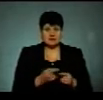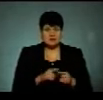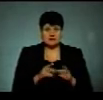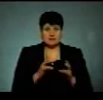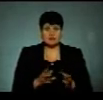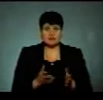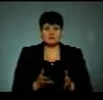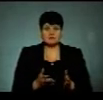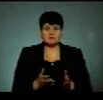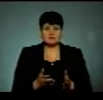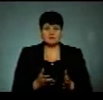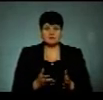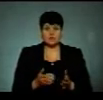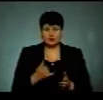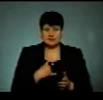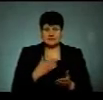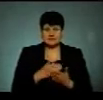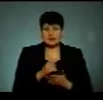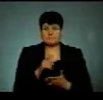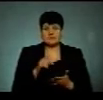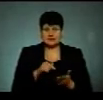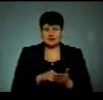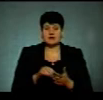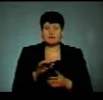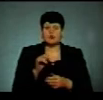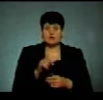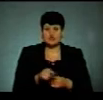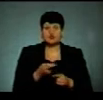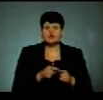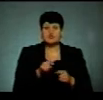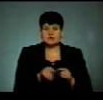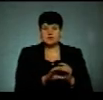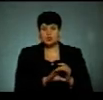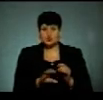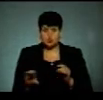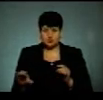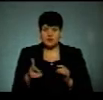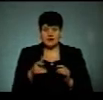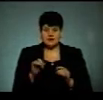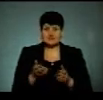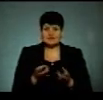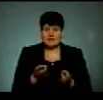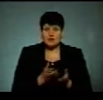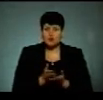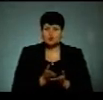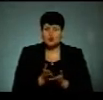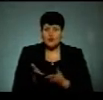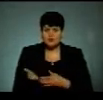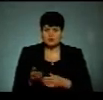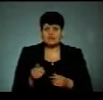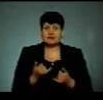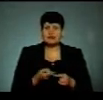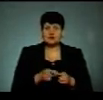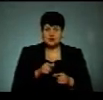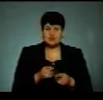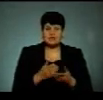біда. Тобто, у нас стоїть зараз питання про те, що ті труби, які є газові, їх треба обслуговувати. І для того є в нас